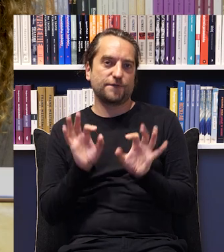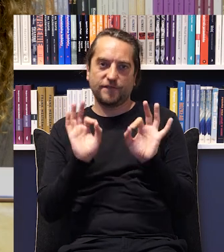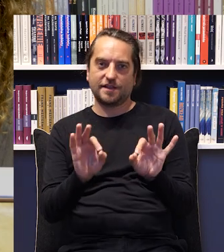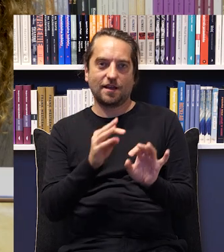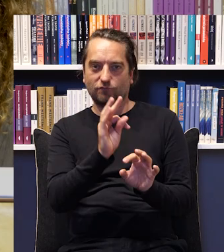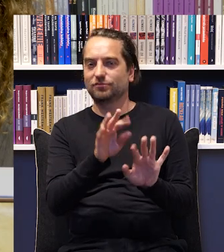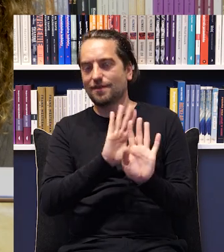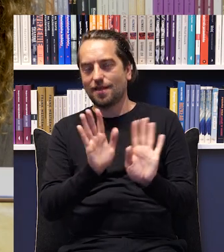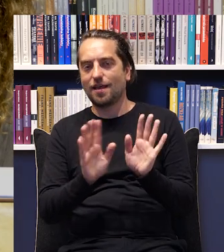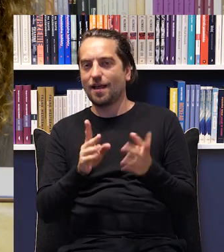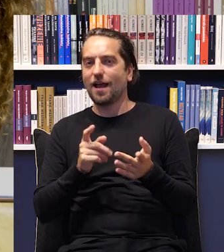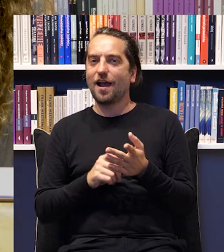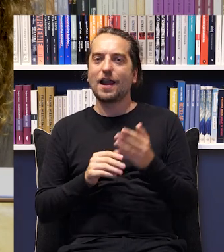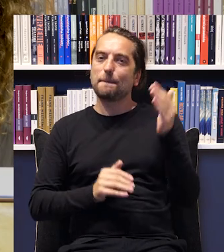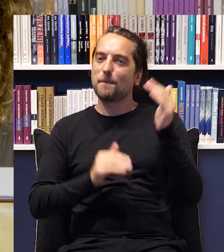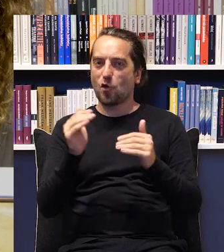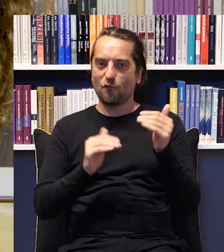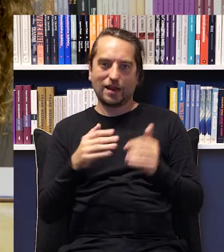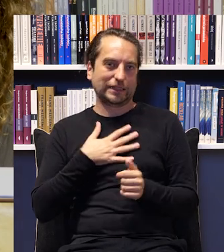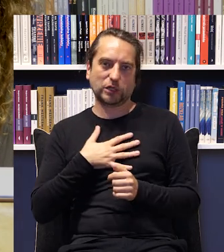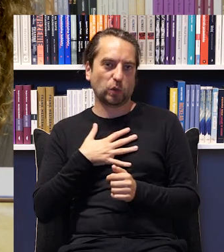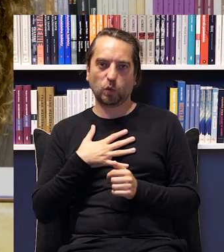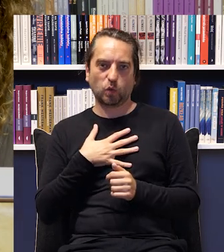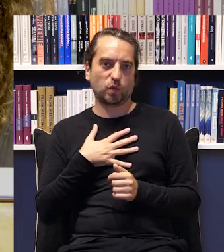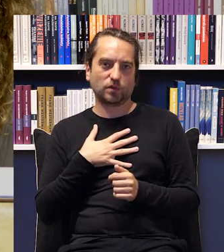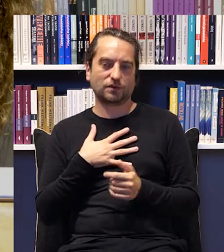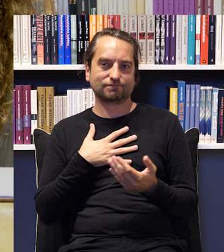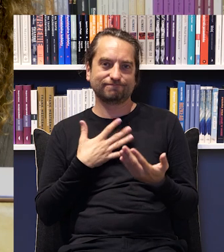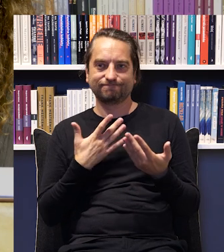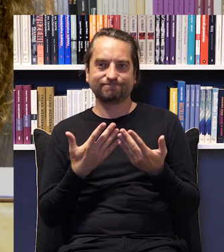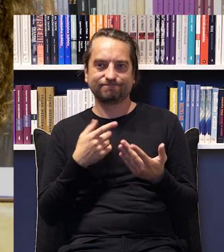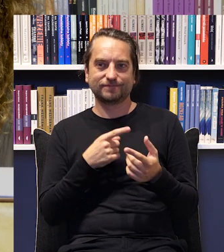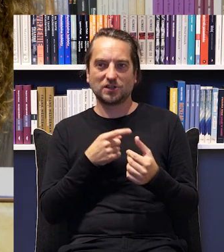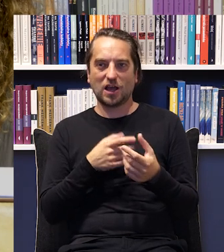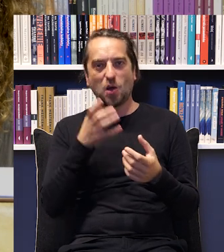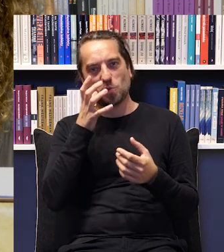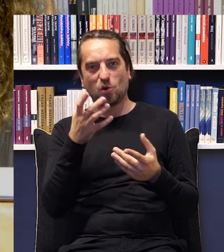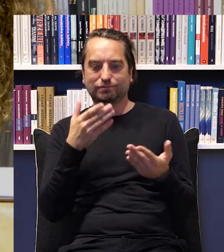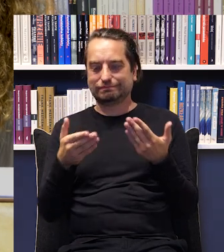natomiast no ja nie przepadam za tymi porównaniami, bo mi się wydaje, że one są zawsze trochę